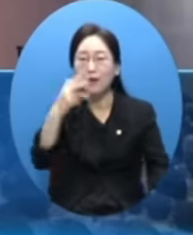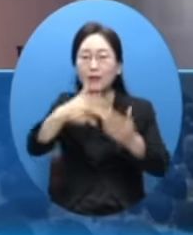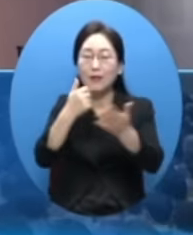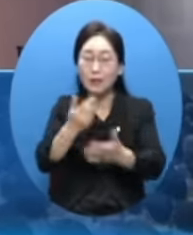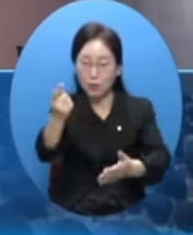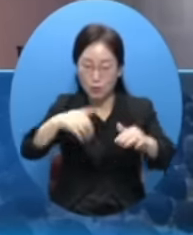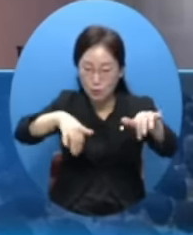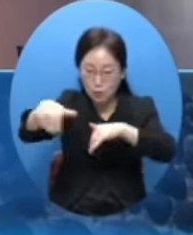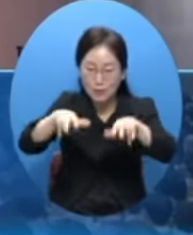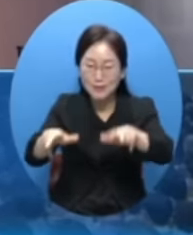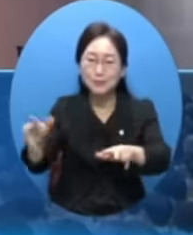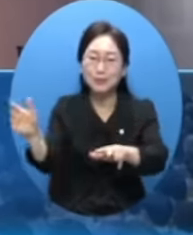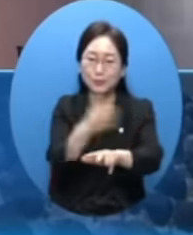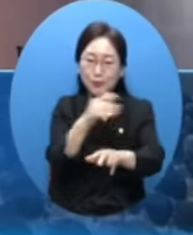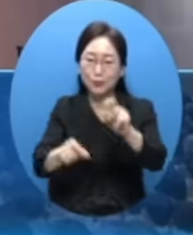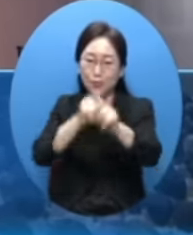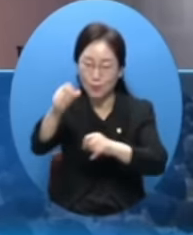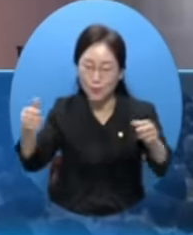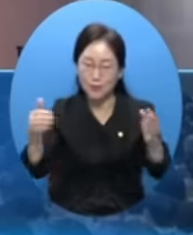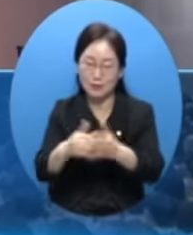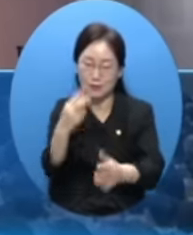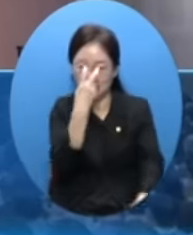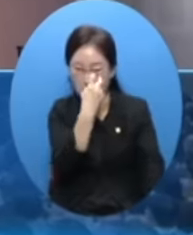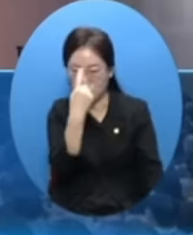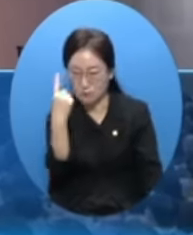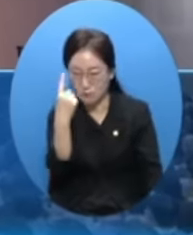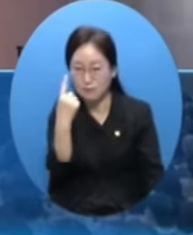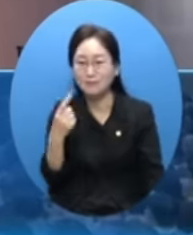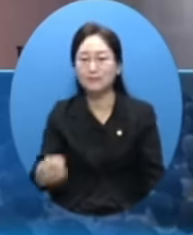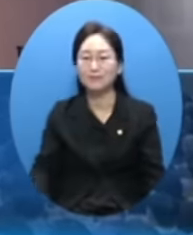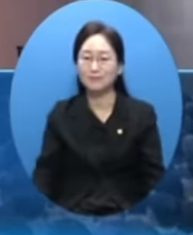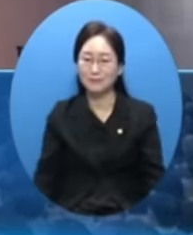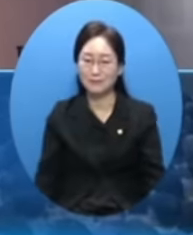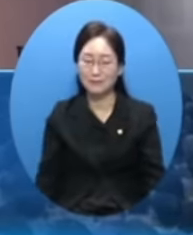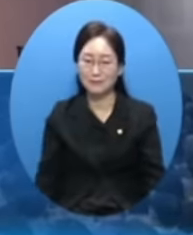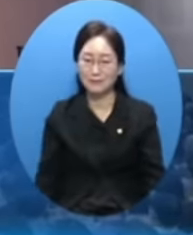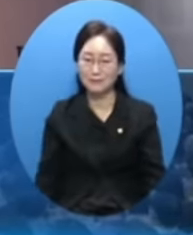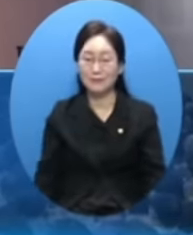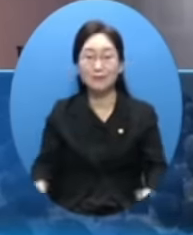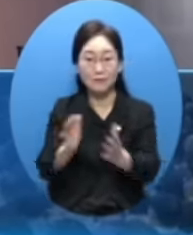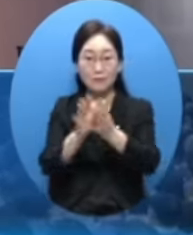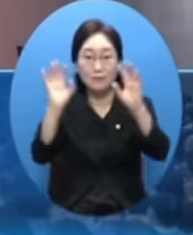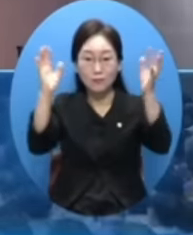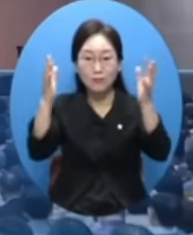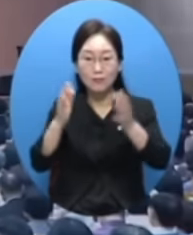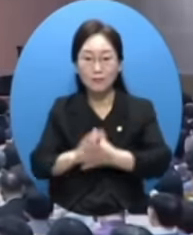출입을 지금부터 영혼까지 지키시리로다. 할렐루야.